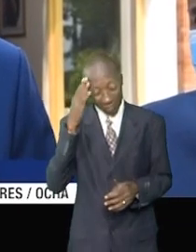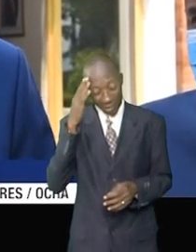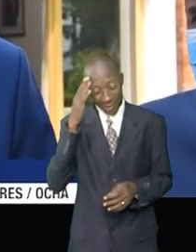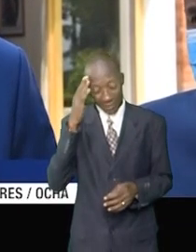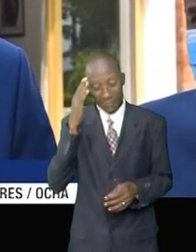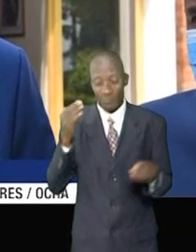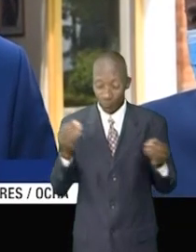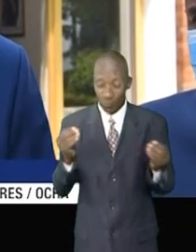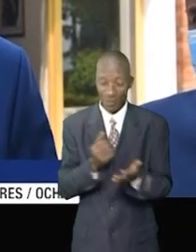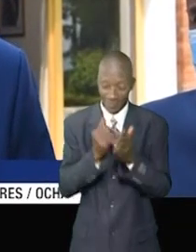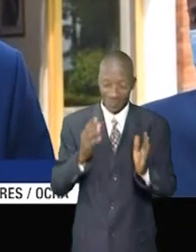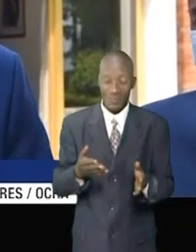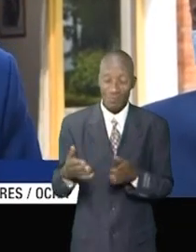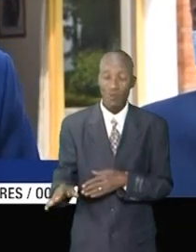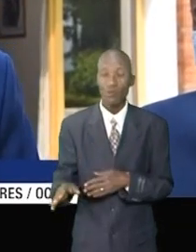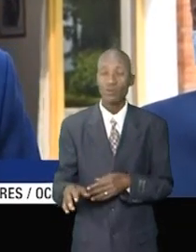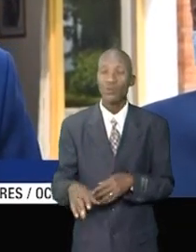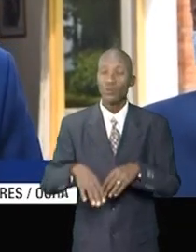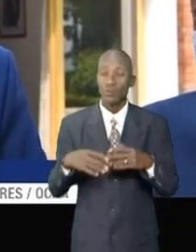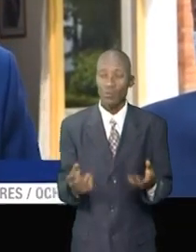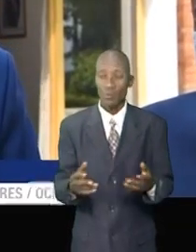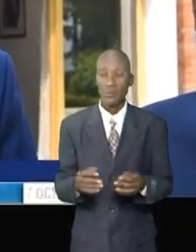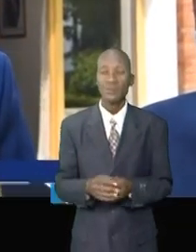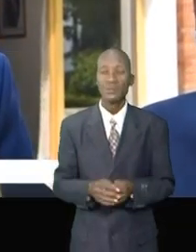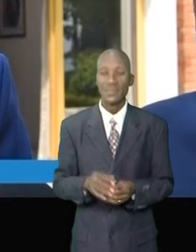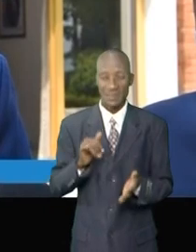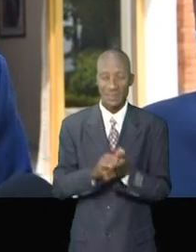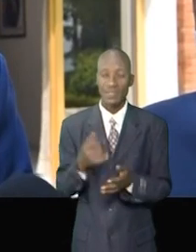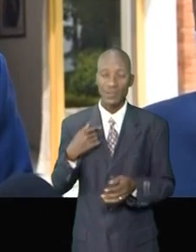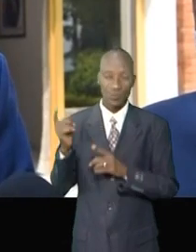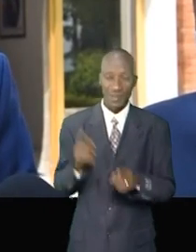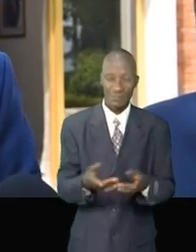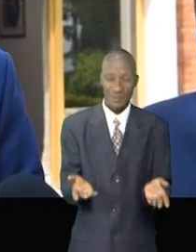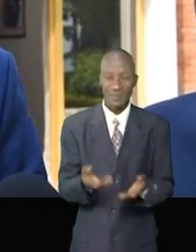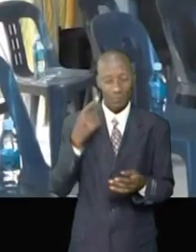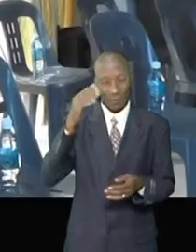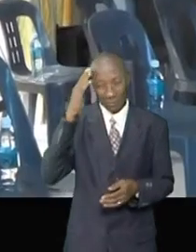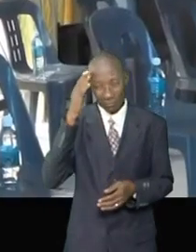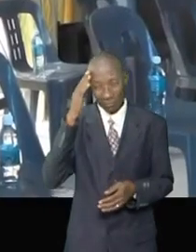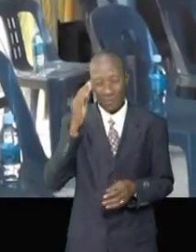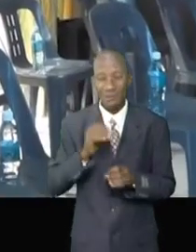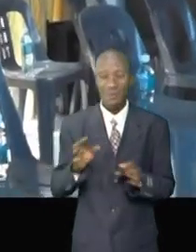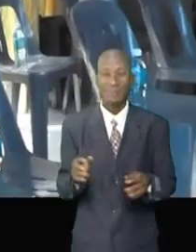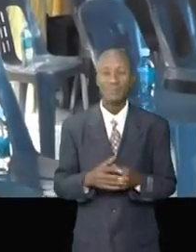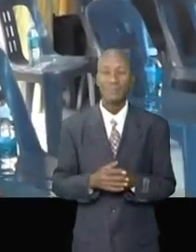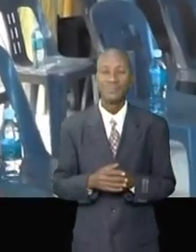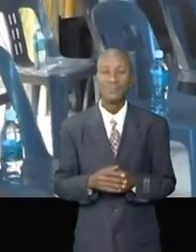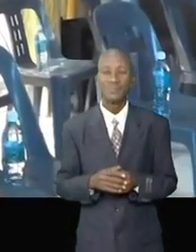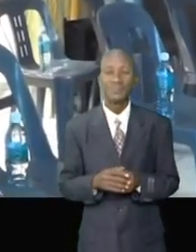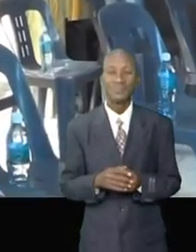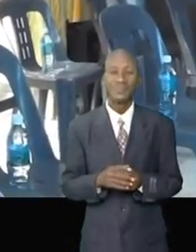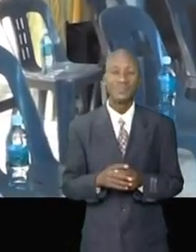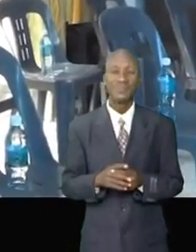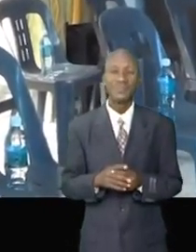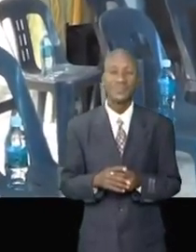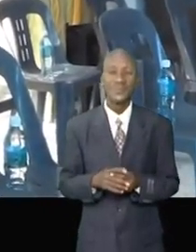humanitaires. Et nous avons fait le vœu de continuer à renforcer notre coopération dans les mois qui viennent. Après avoir exprimé la solidarité du